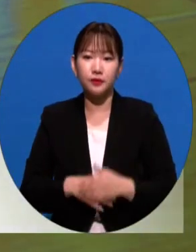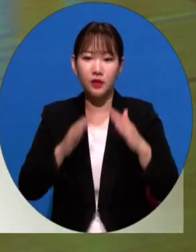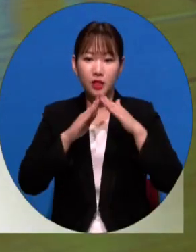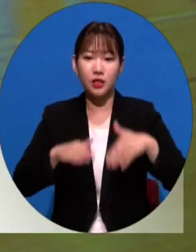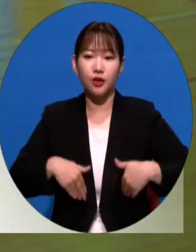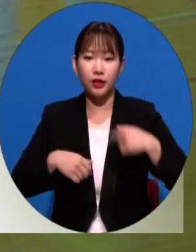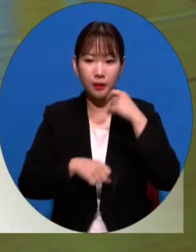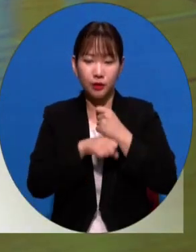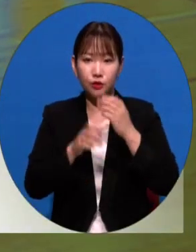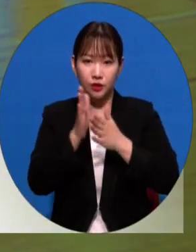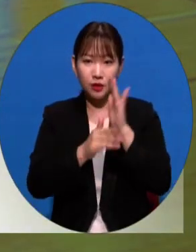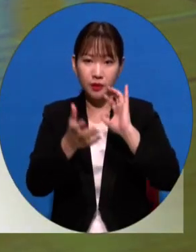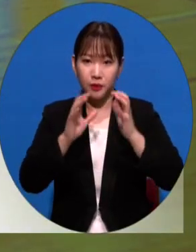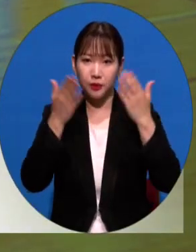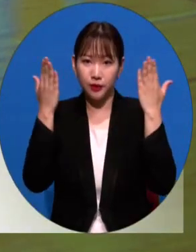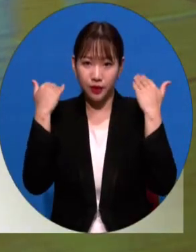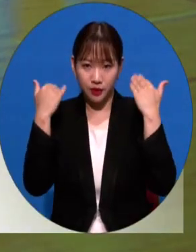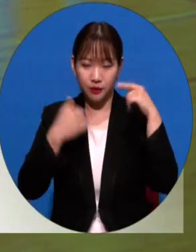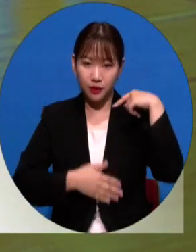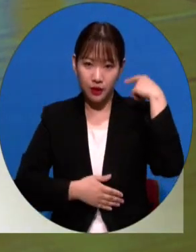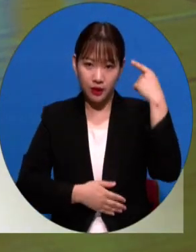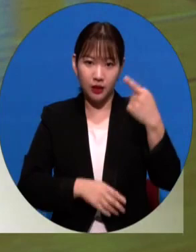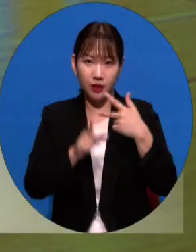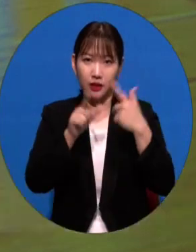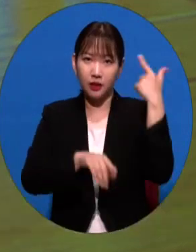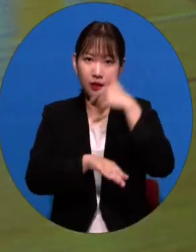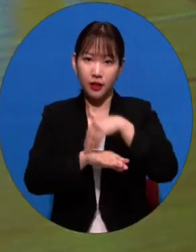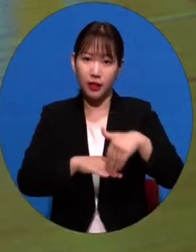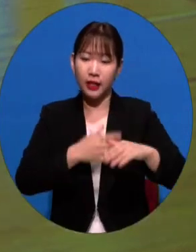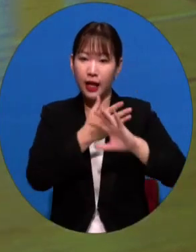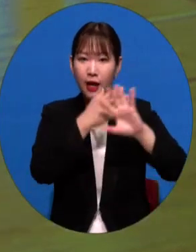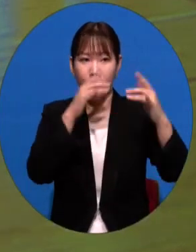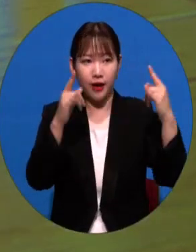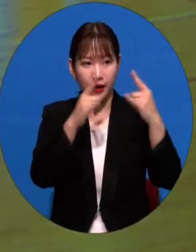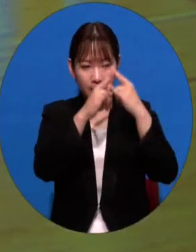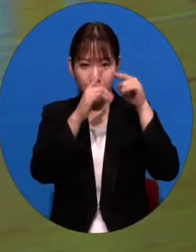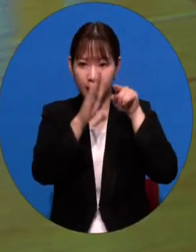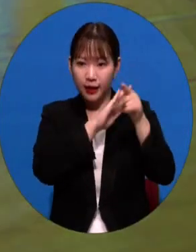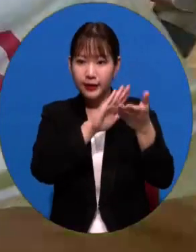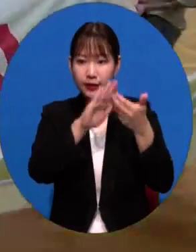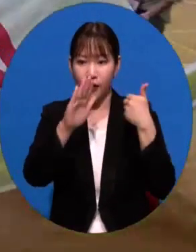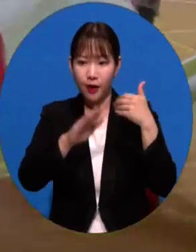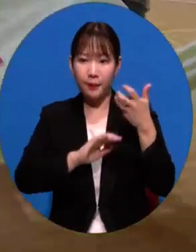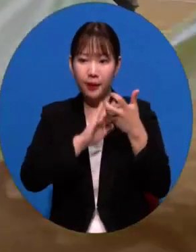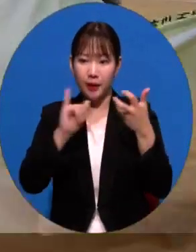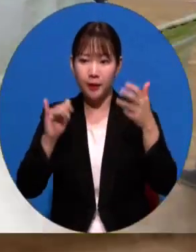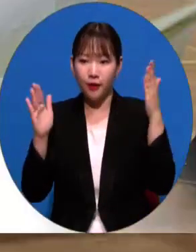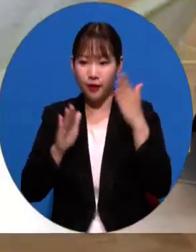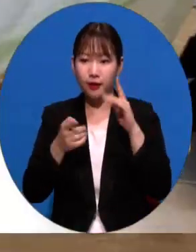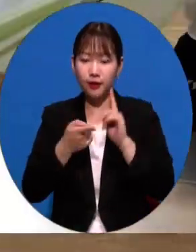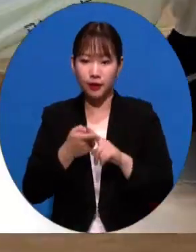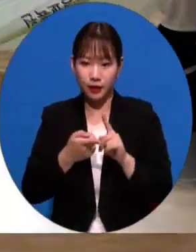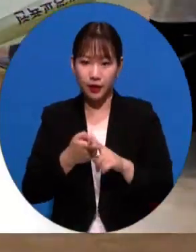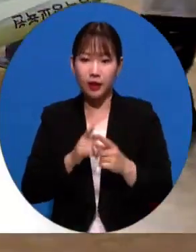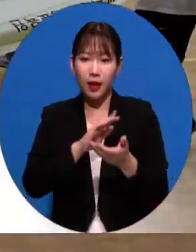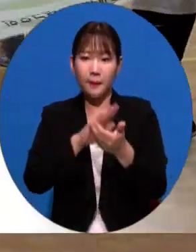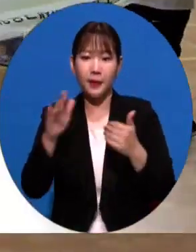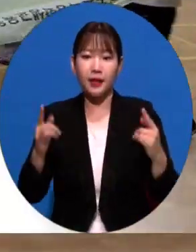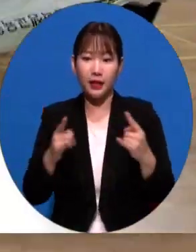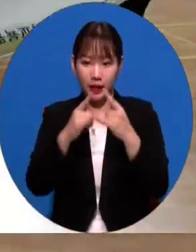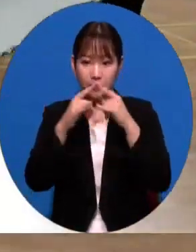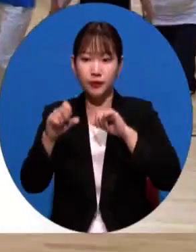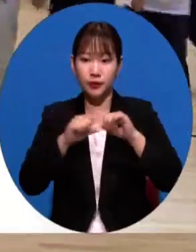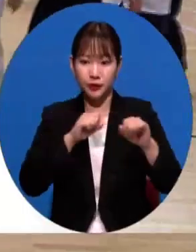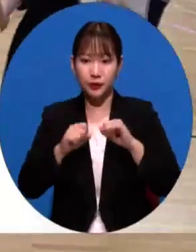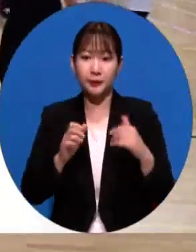전남 민주시민토론학교가 다음 달 예정된 국외 캠프를 앞두고 80여 명의 학생들을 대상으로 사전 캠프